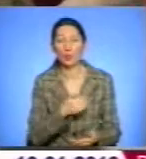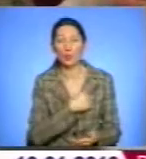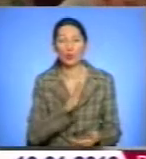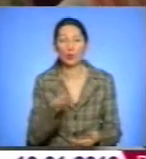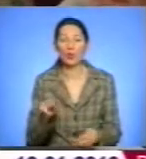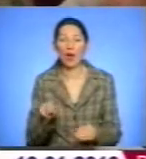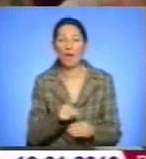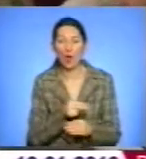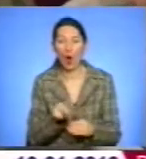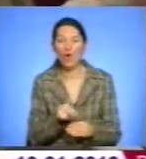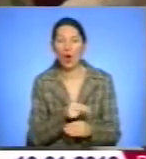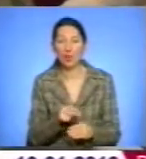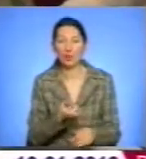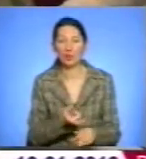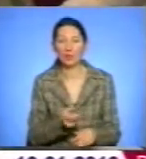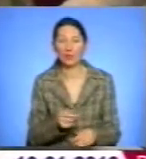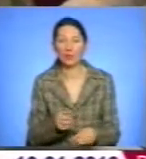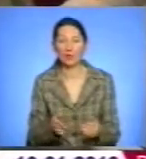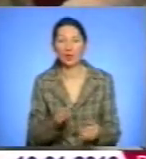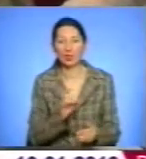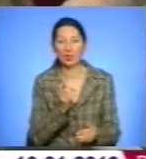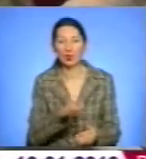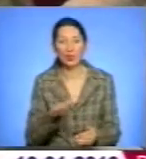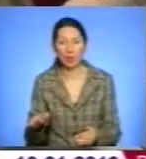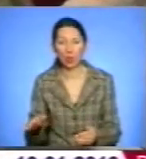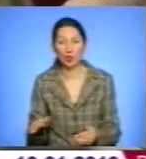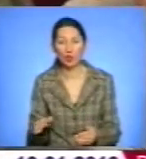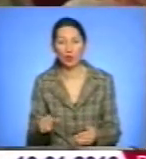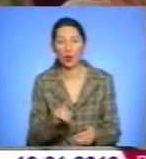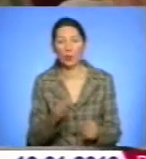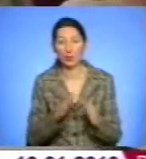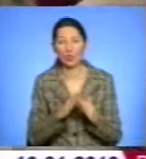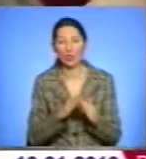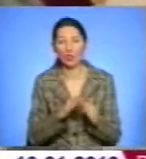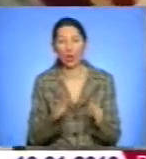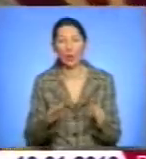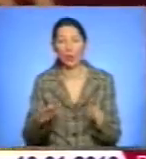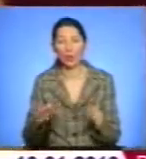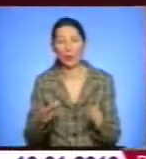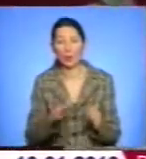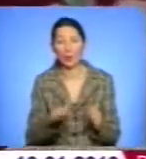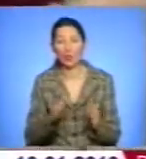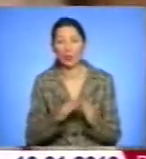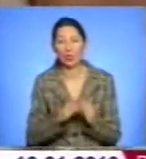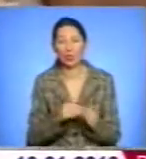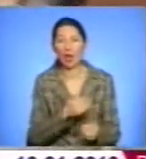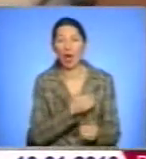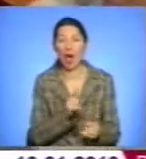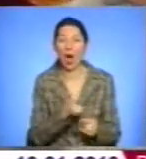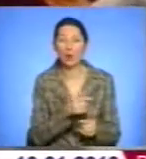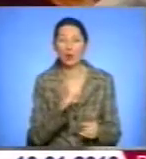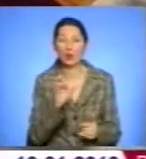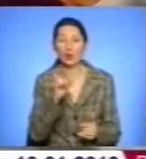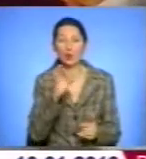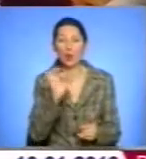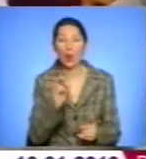Ну, хочу бути вихователем або себе у дитячих будинках. Я хочу піти на соціального працівника або на